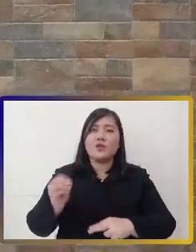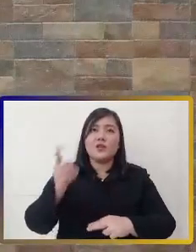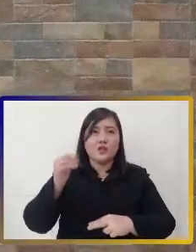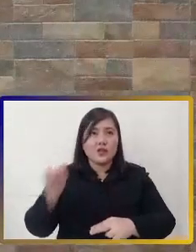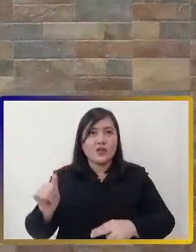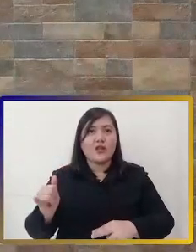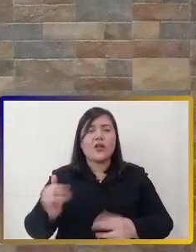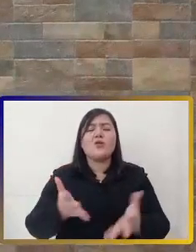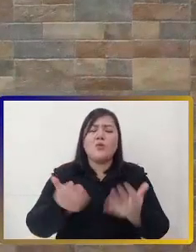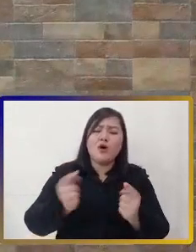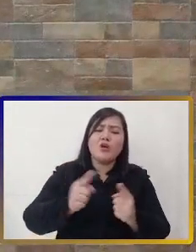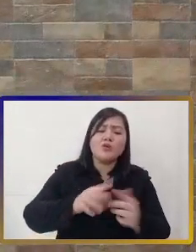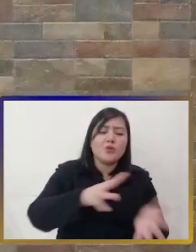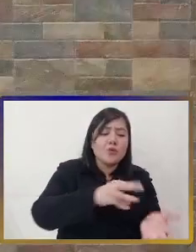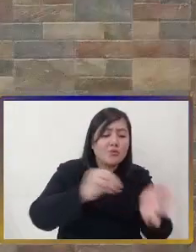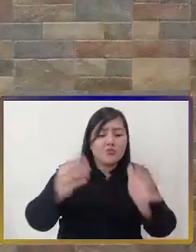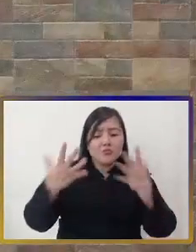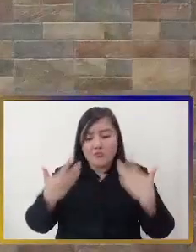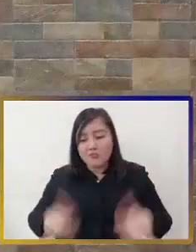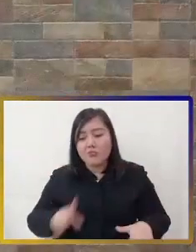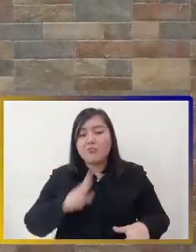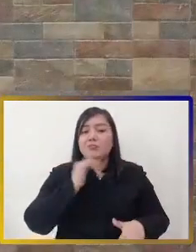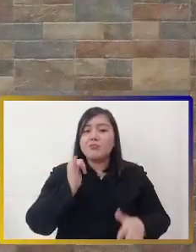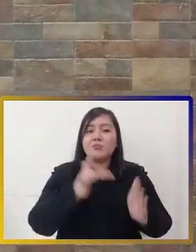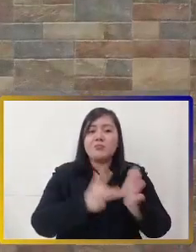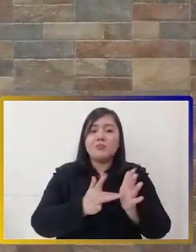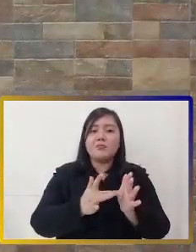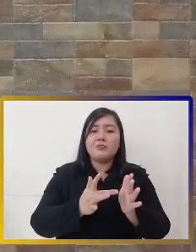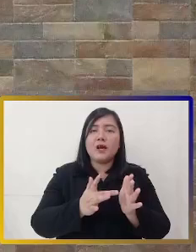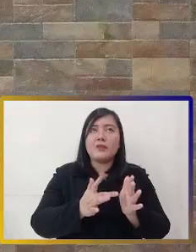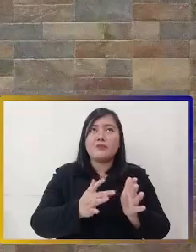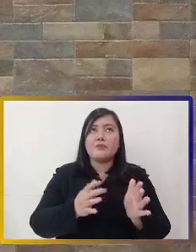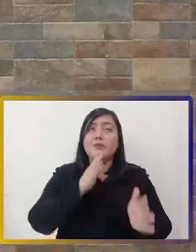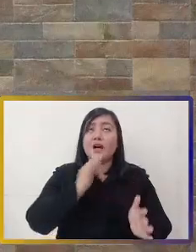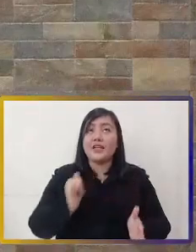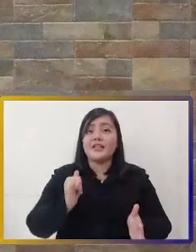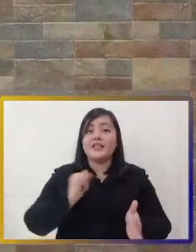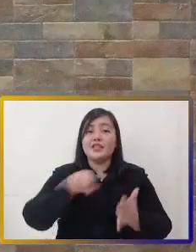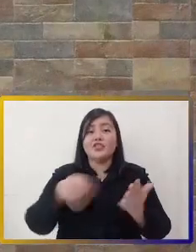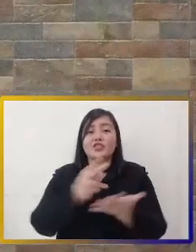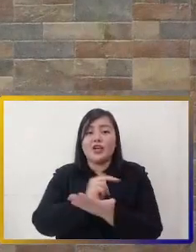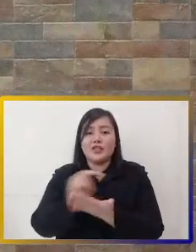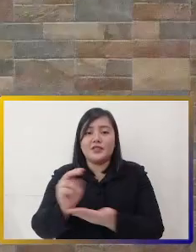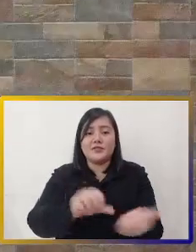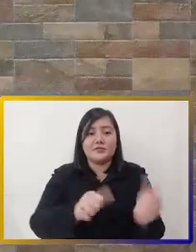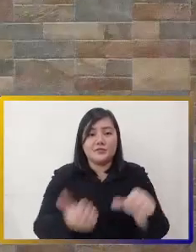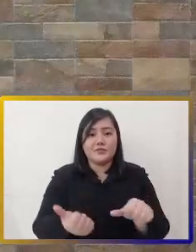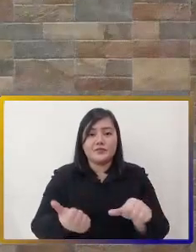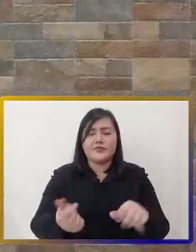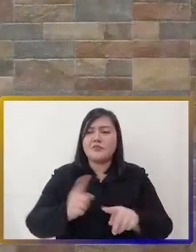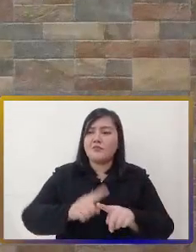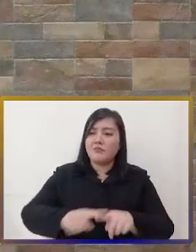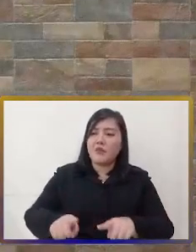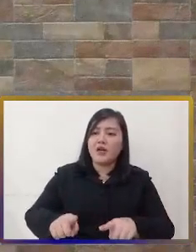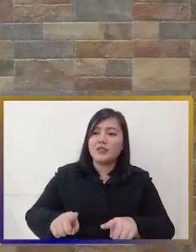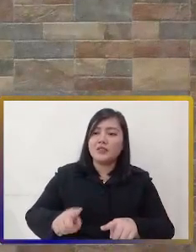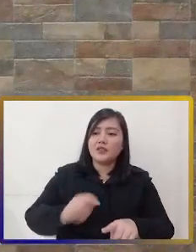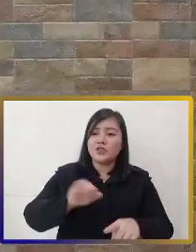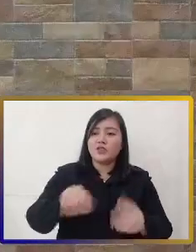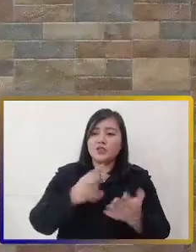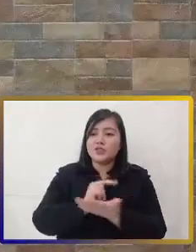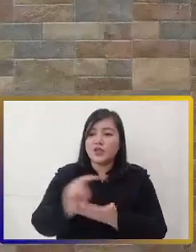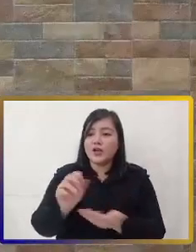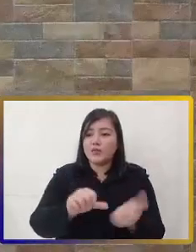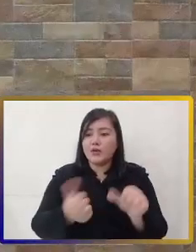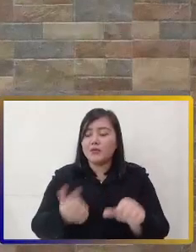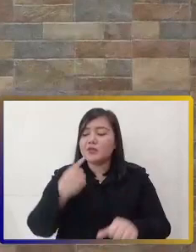the Baptist na sinabi ni John the Baptist na hindi pa pwedeng mangyari. You see, nirebuke kagad sila ni John the Baptist. Tinan niyo po ang ginawa